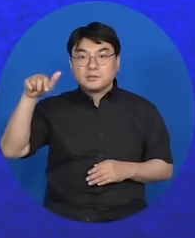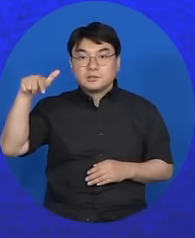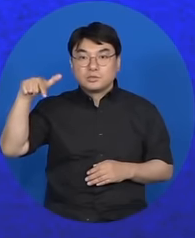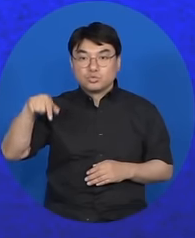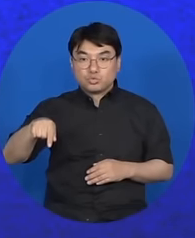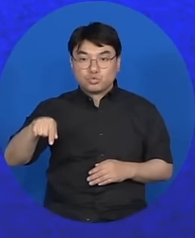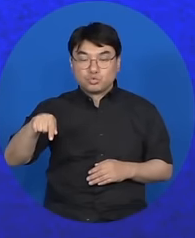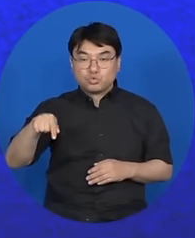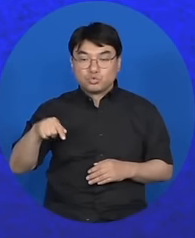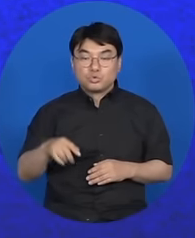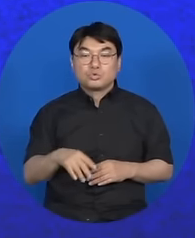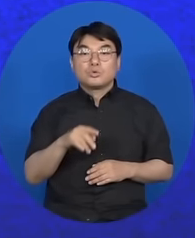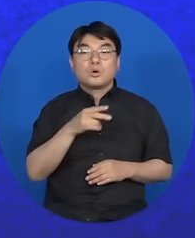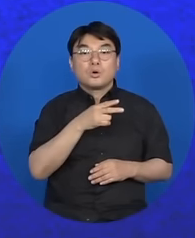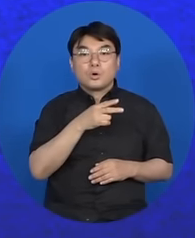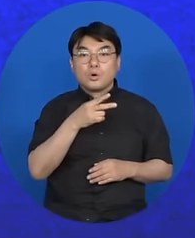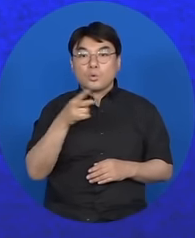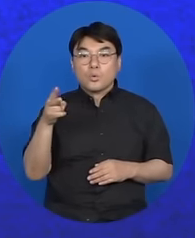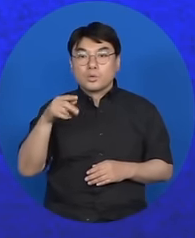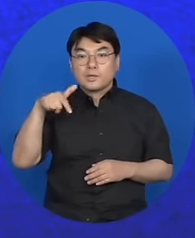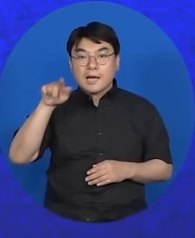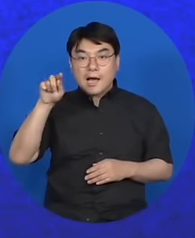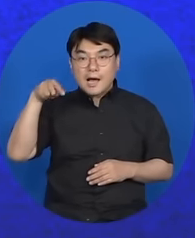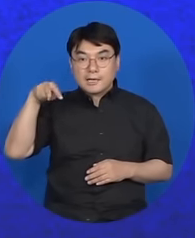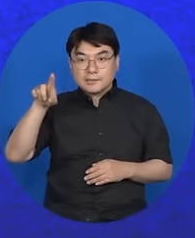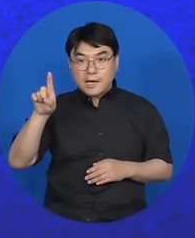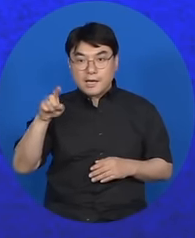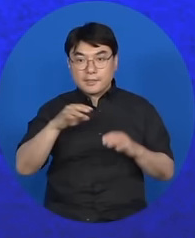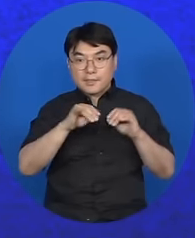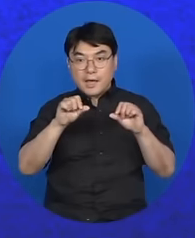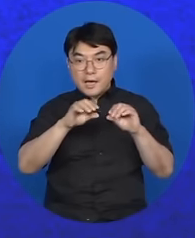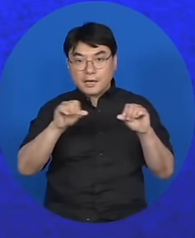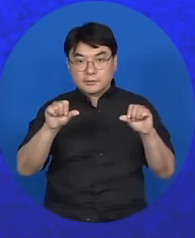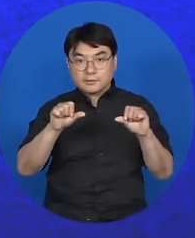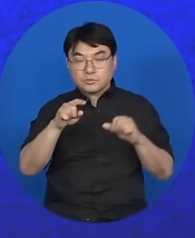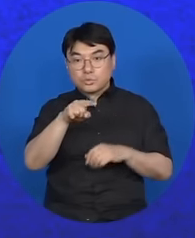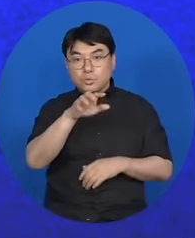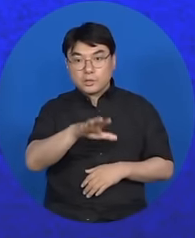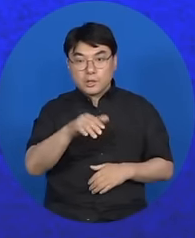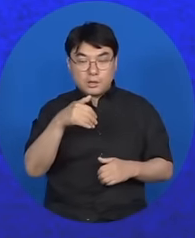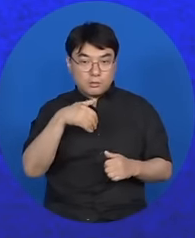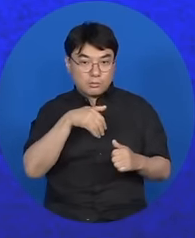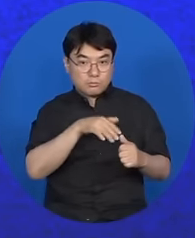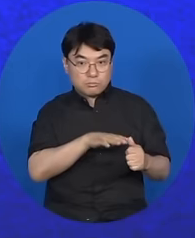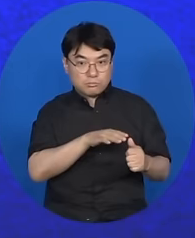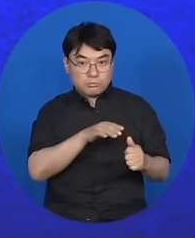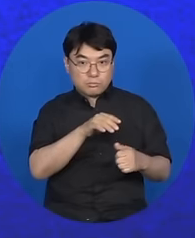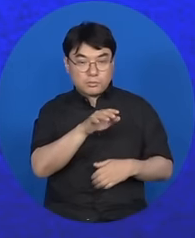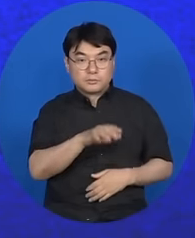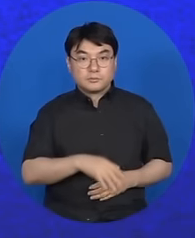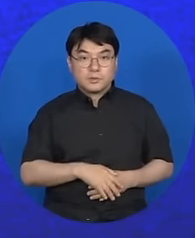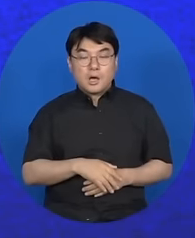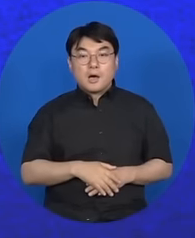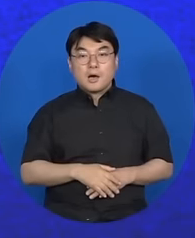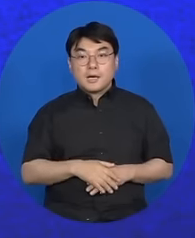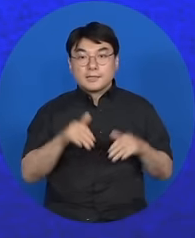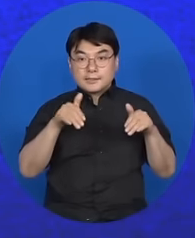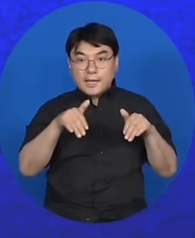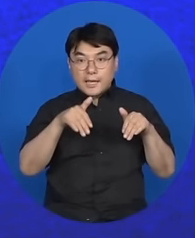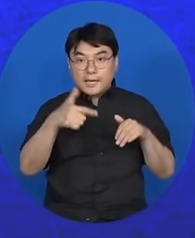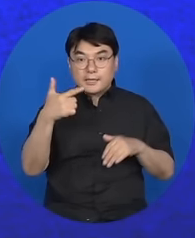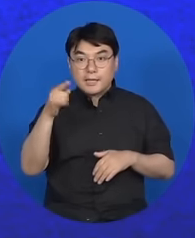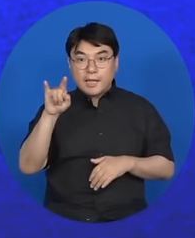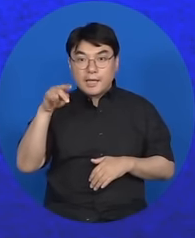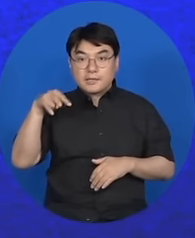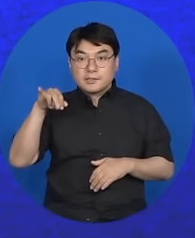그것이 바로 가사입니다. 바로 그곳에 갔더니 광야에서 만난 자는 바로 넷이였어요. 이 넷이는 에티오피아